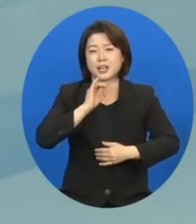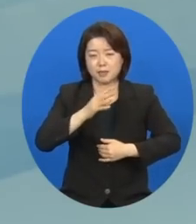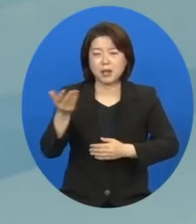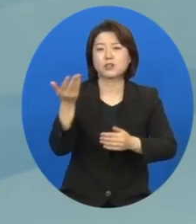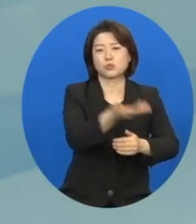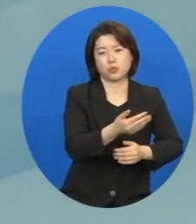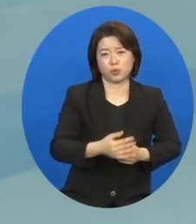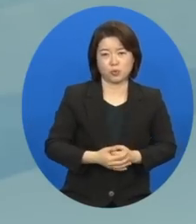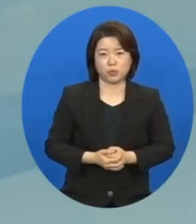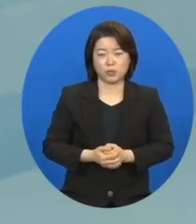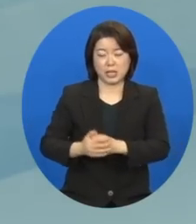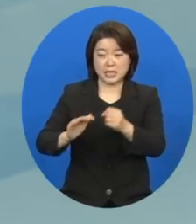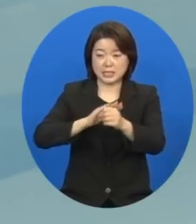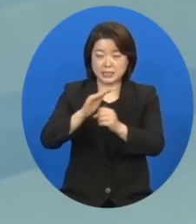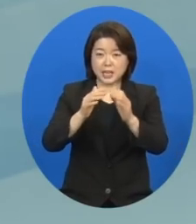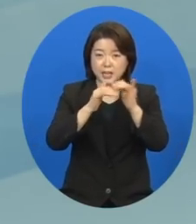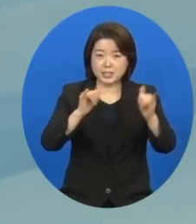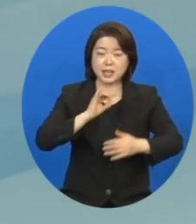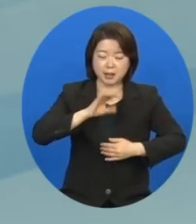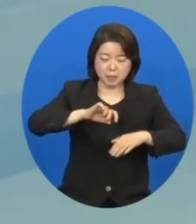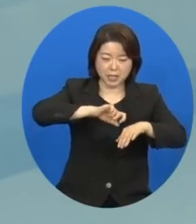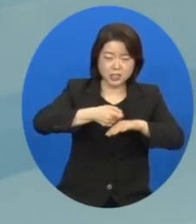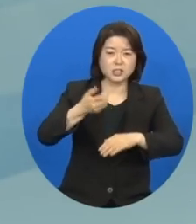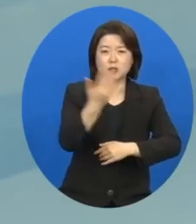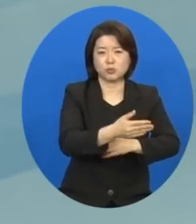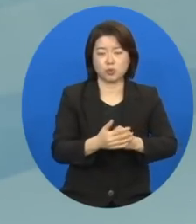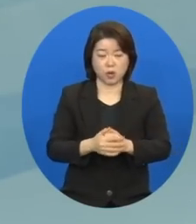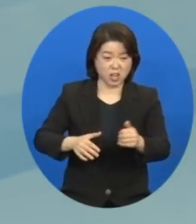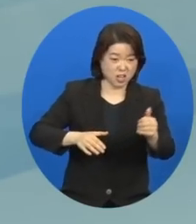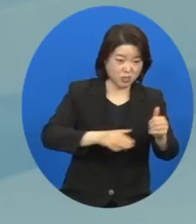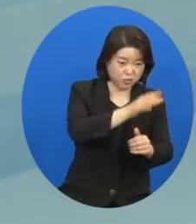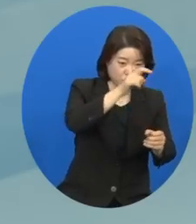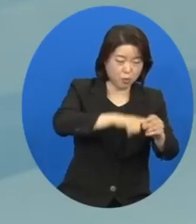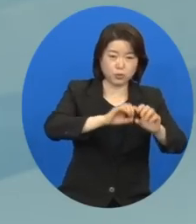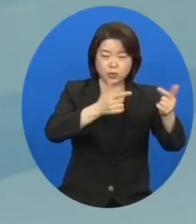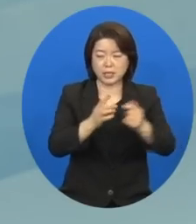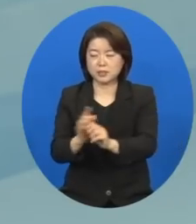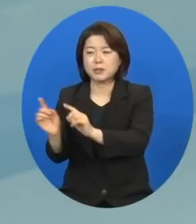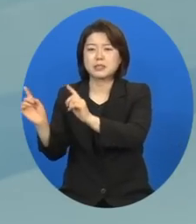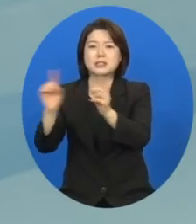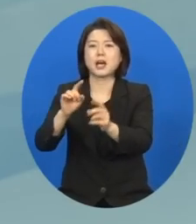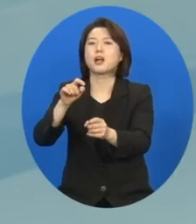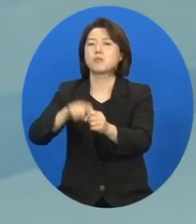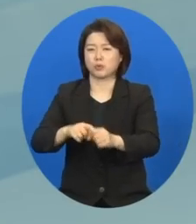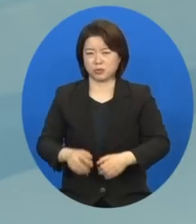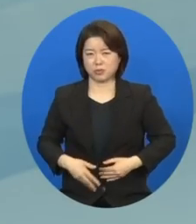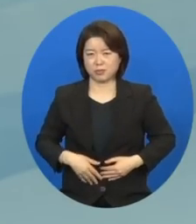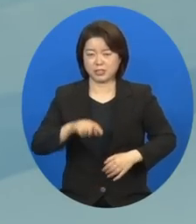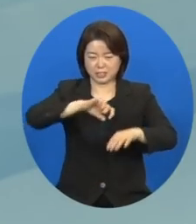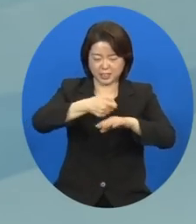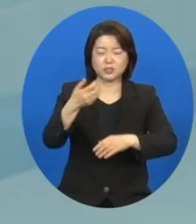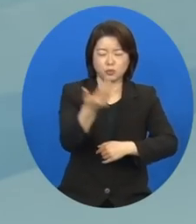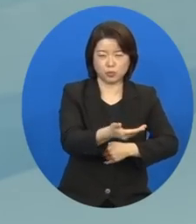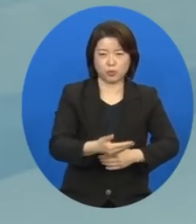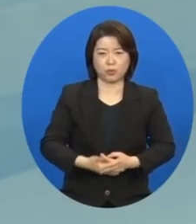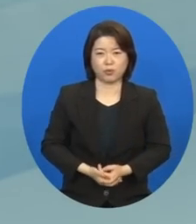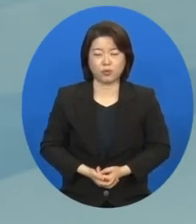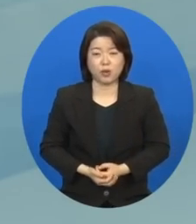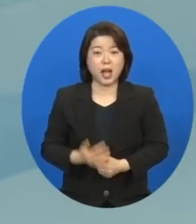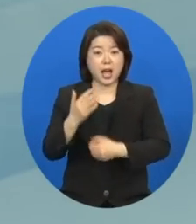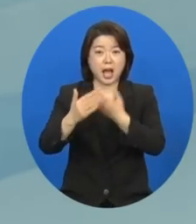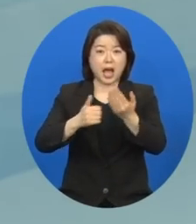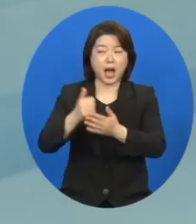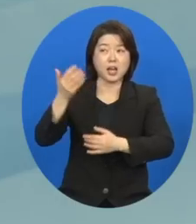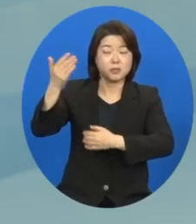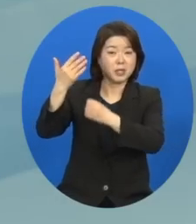자에게 징계하시는데 죽이려는 것이 아니라 그를 살리시기 위해서 이렇게 하시는 것이죠. 그래서 하나님은 그분의